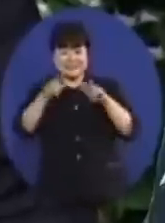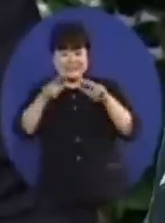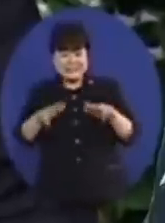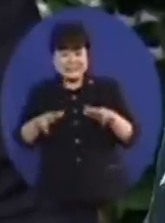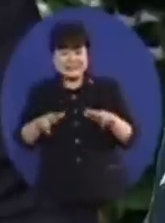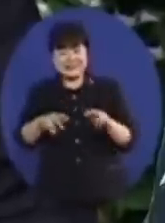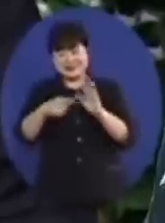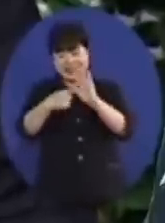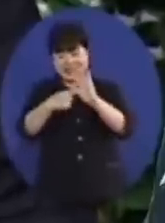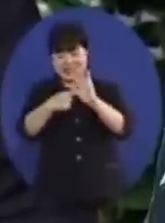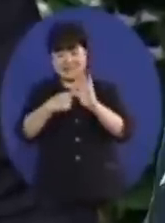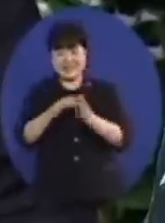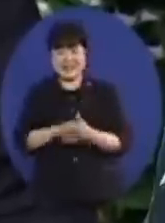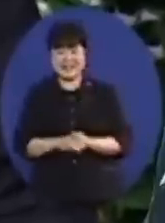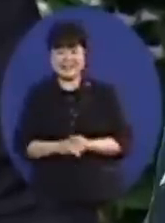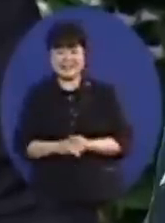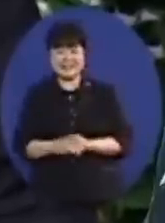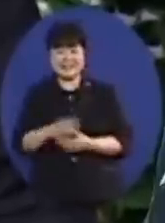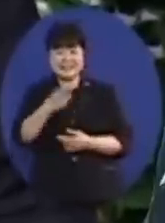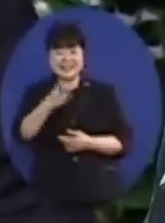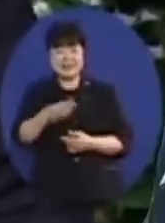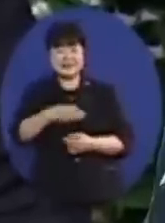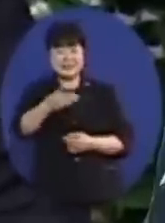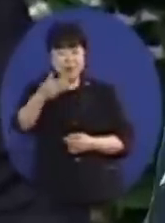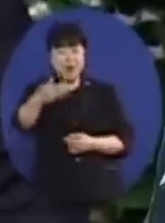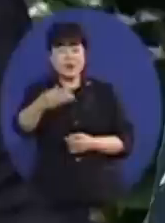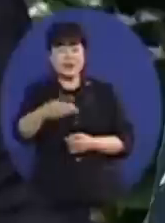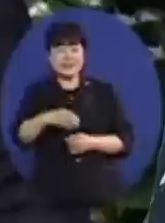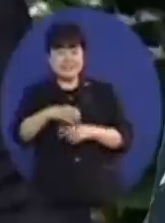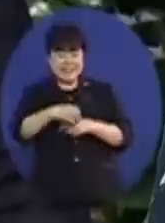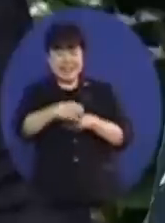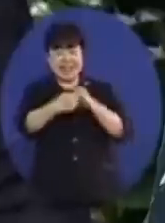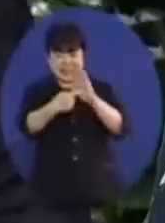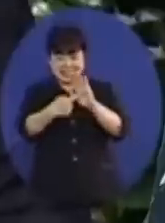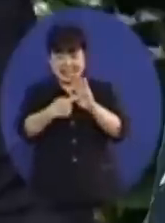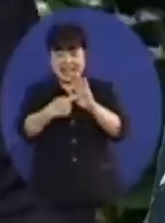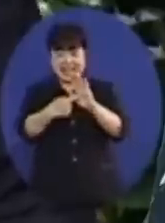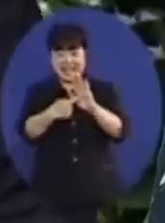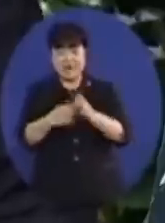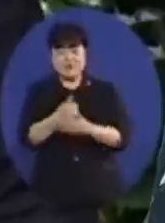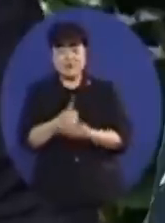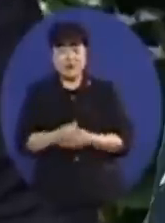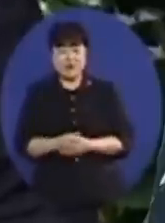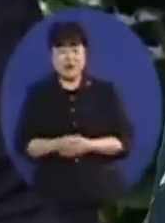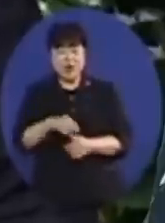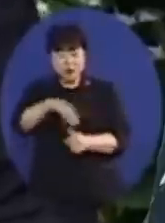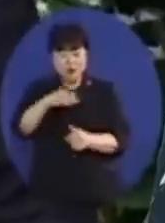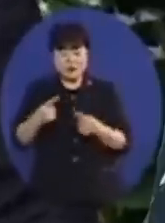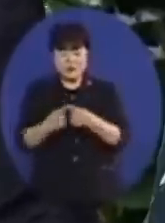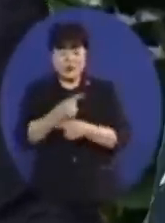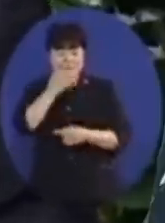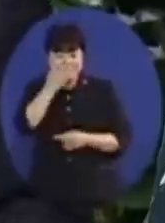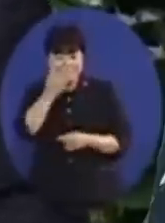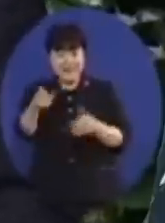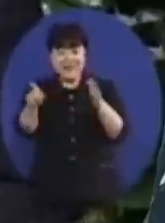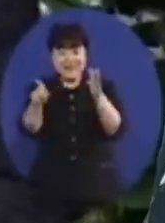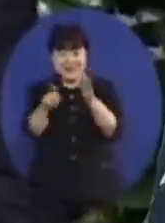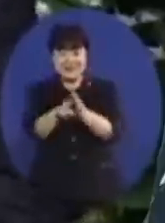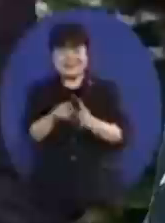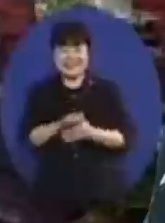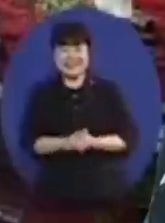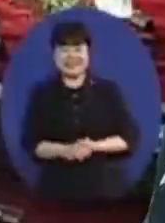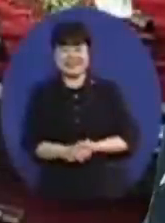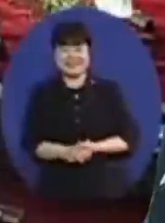현실에 나타난 3차원 세계 속에 나타나서 우리 운명과 환경을 변화시키는 것을 알아야 되는